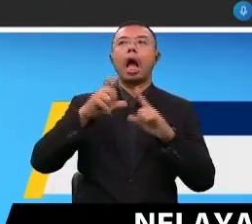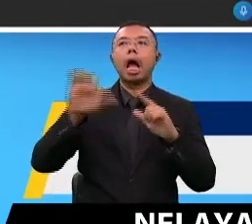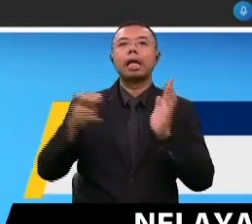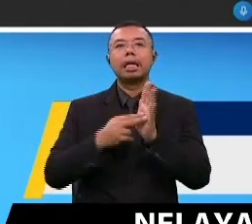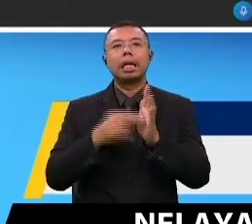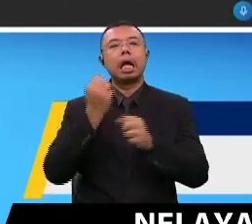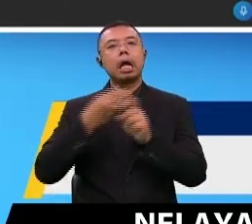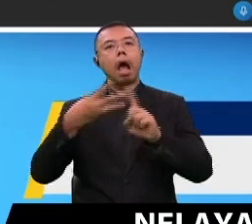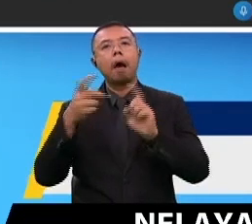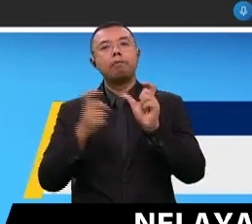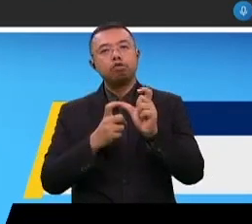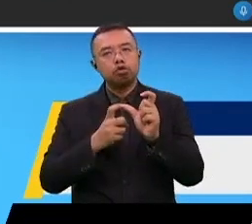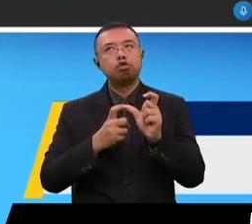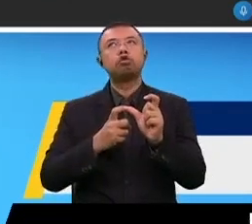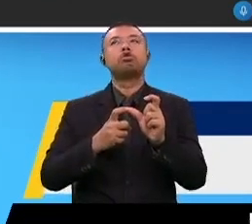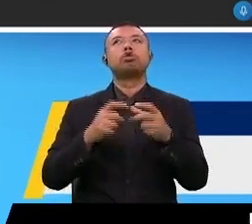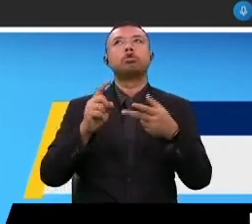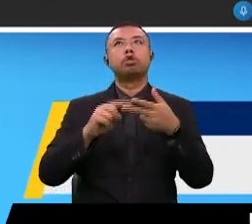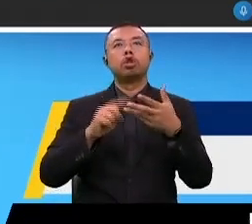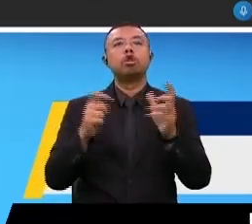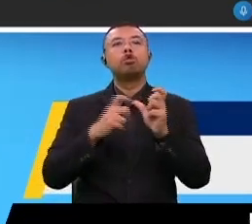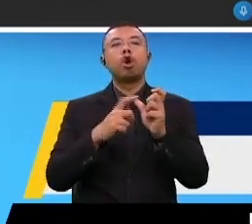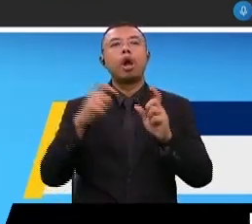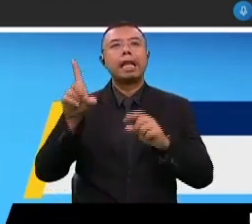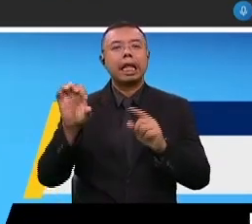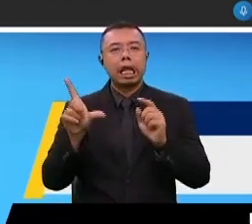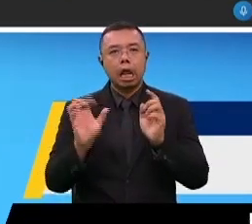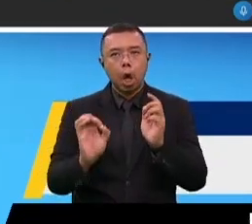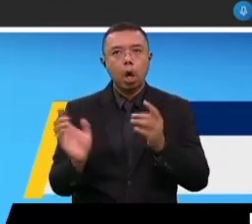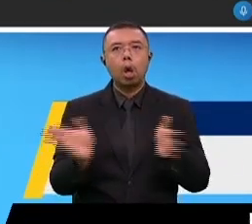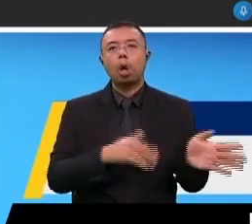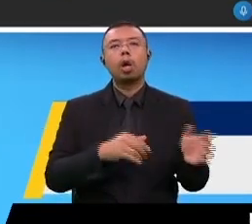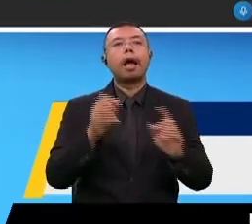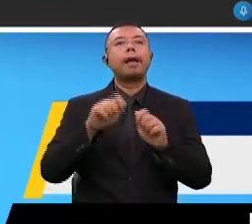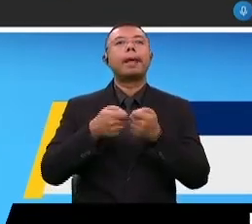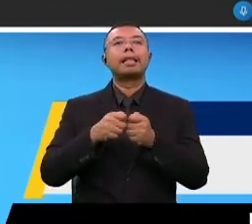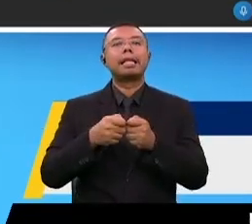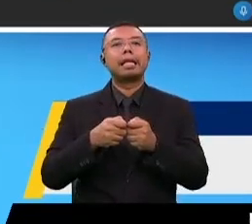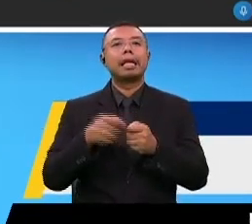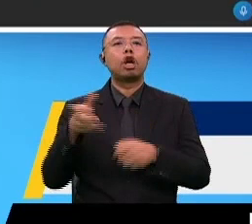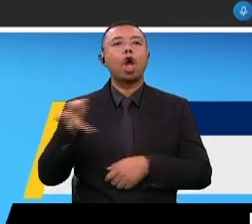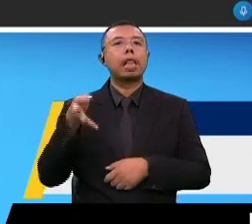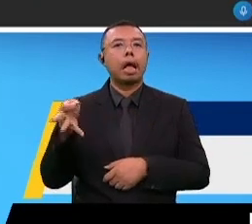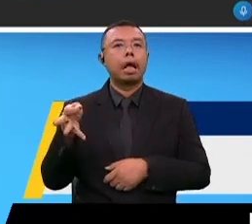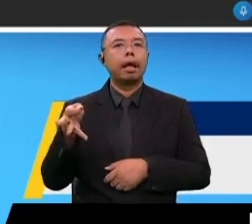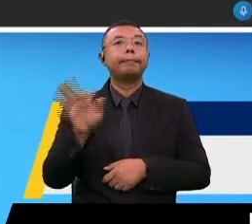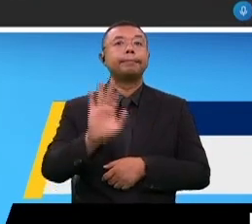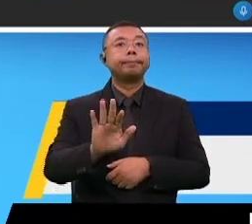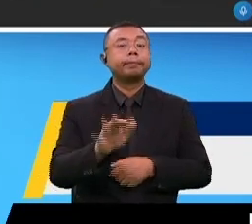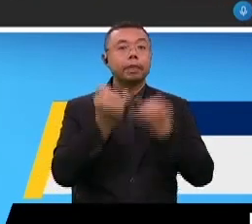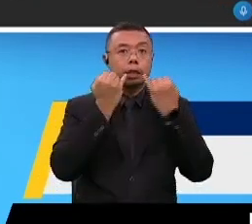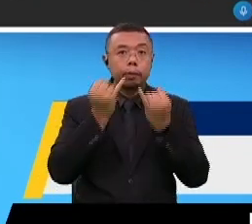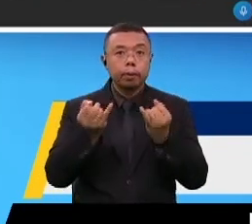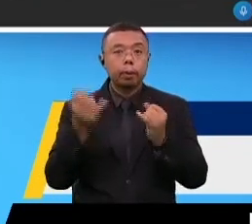Kecamatan gabus Kecamatan Sukolilo dan Kecamatan Pati Kota dan dapat kami laporkan juga bahwa